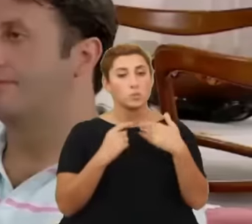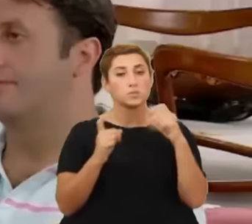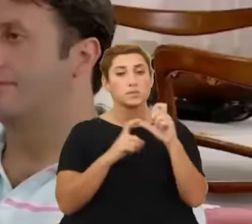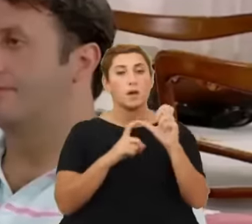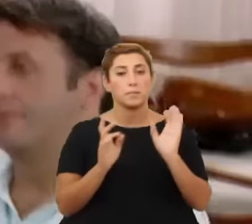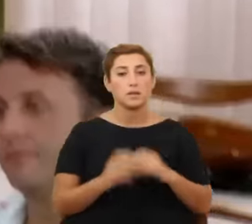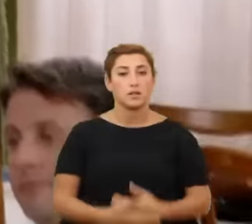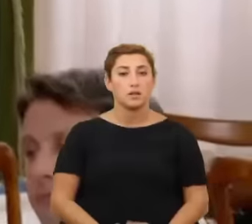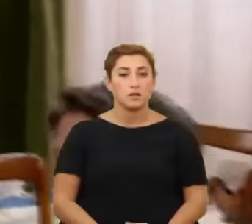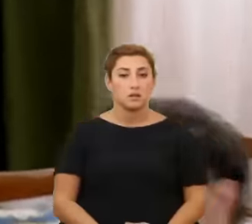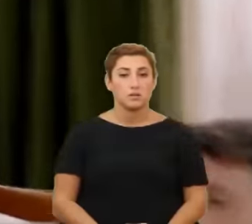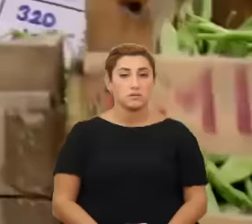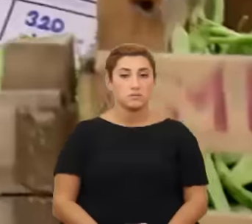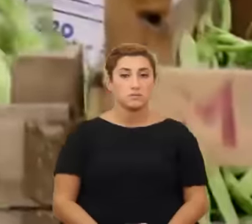ile.